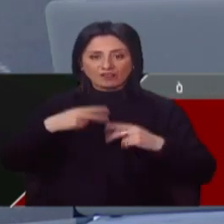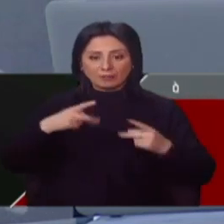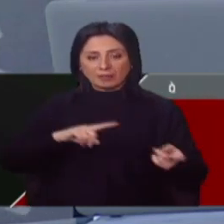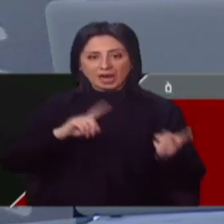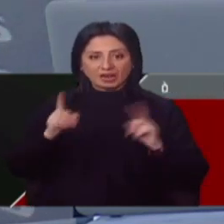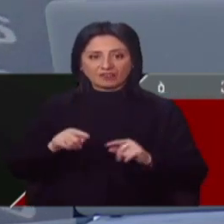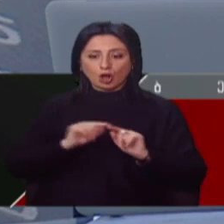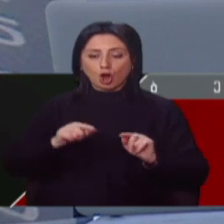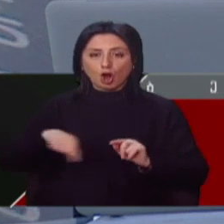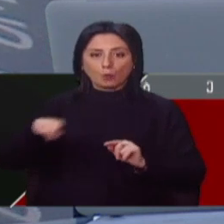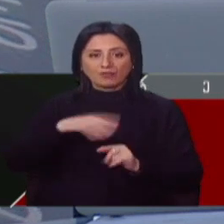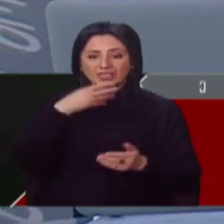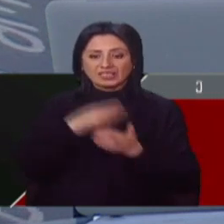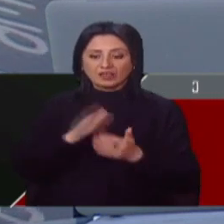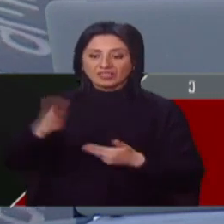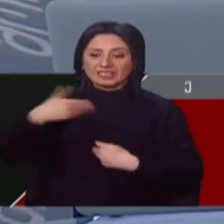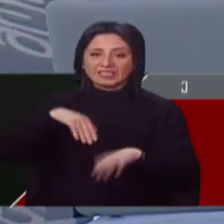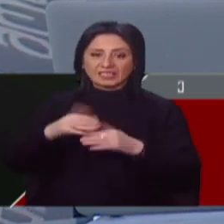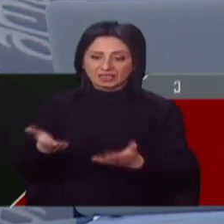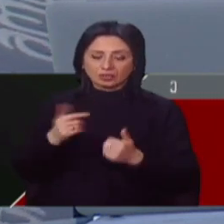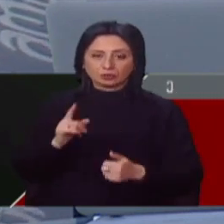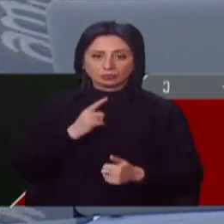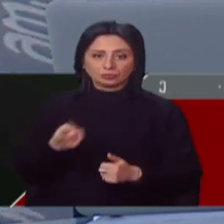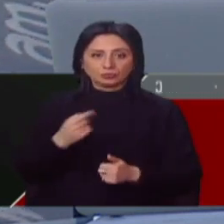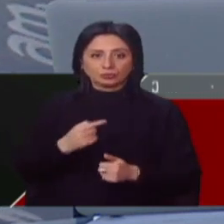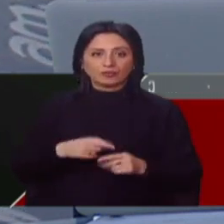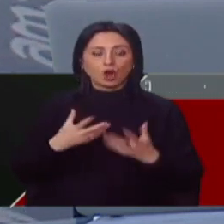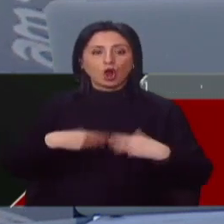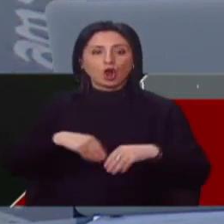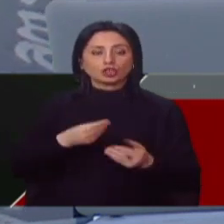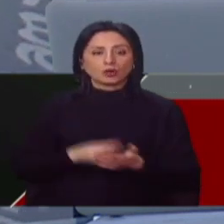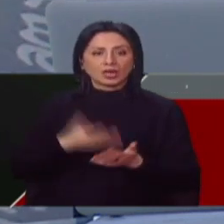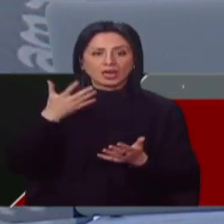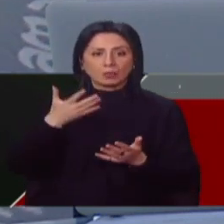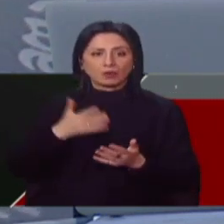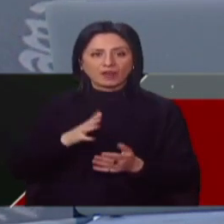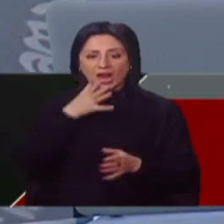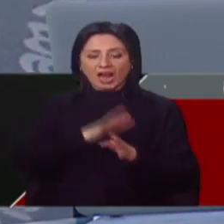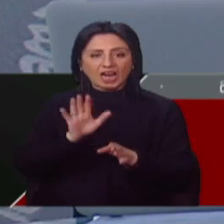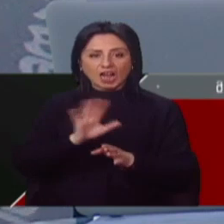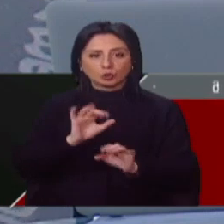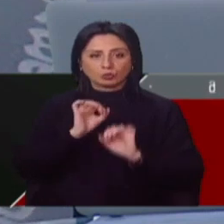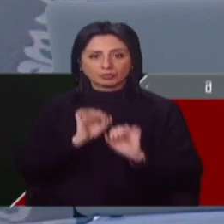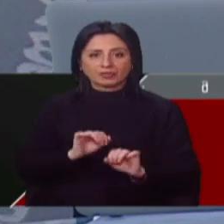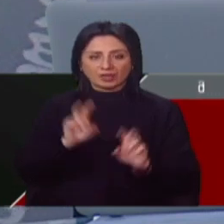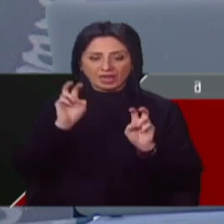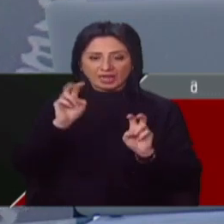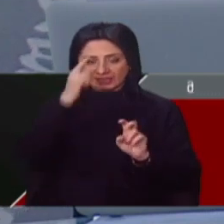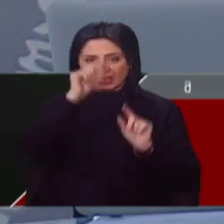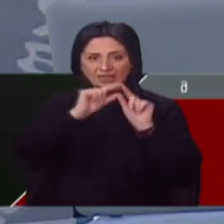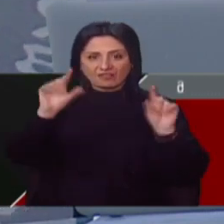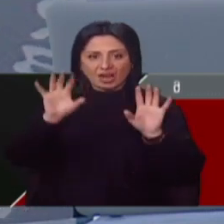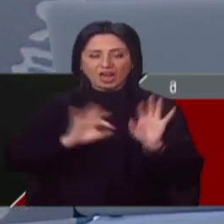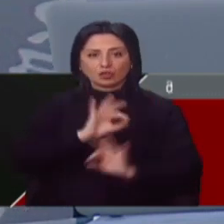paralelurat oponentebiskan sakutari tsinadadebebis tsardgenas elodeba. Ojakhuri ghirebulebebisa da arasul Slovenii dat sau așa da să taură bolii